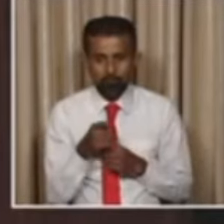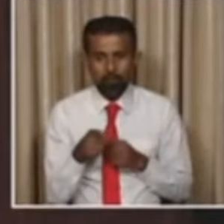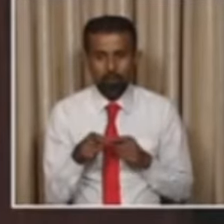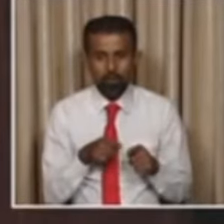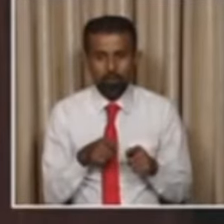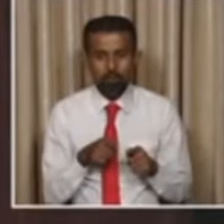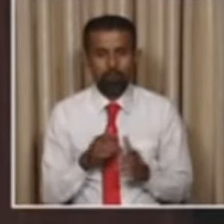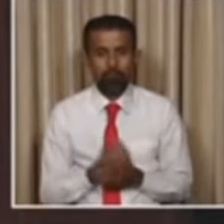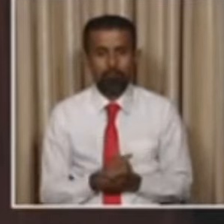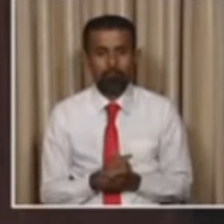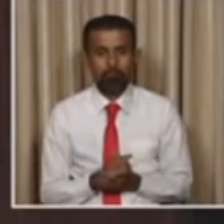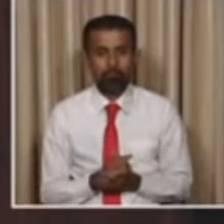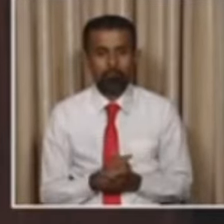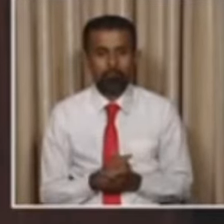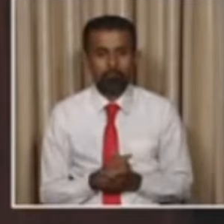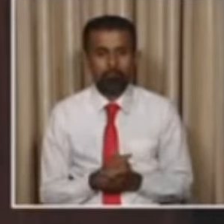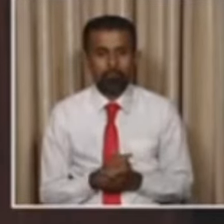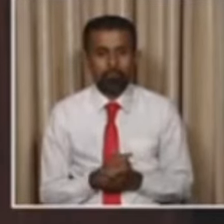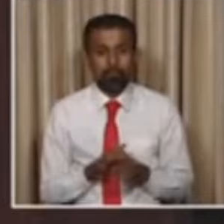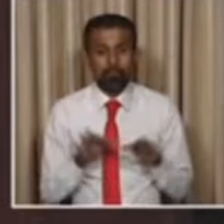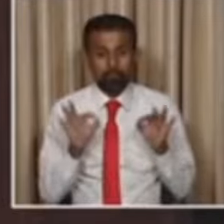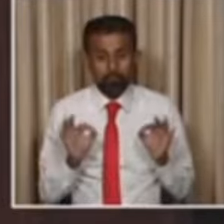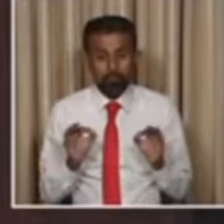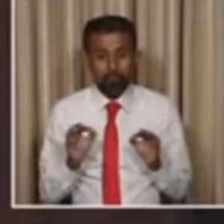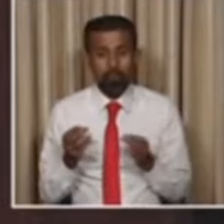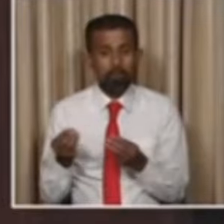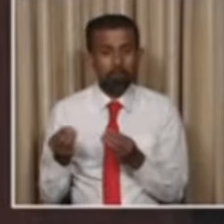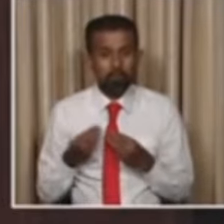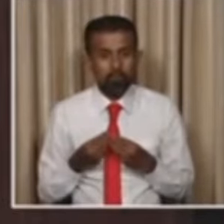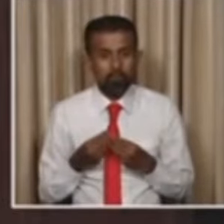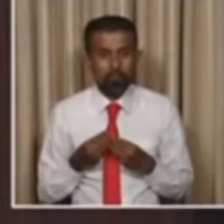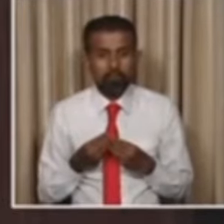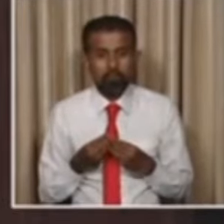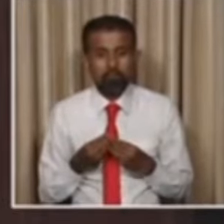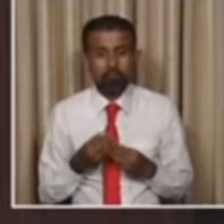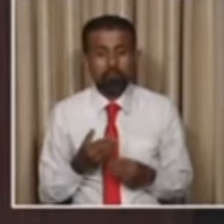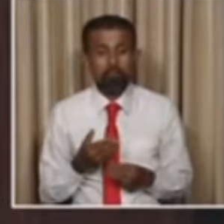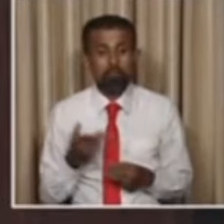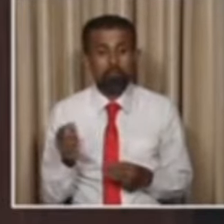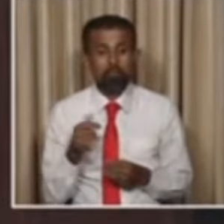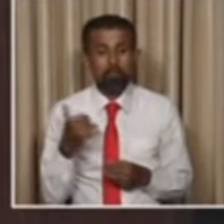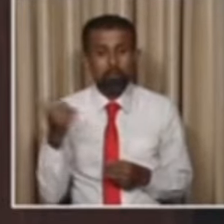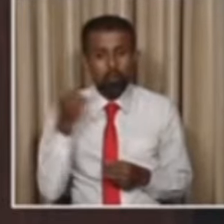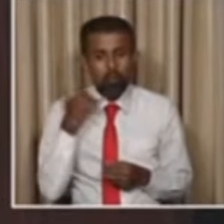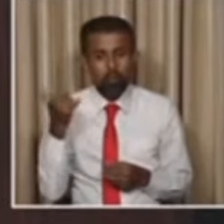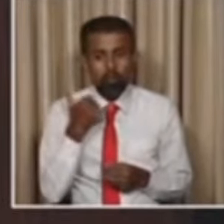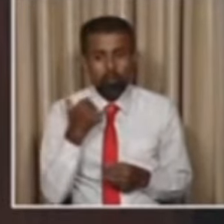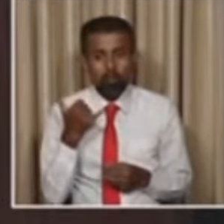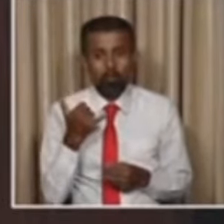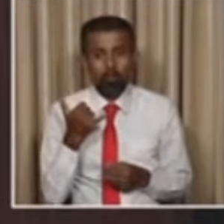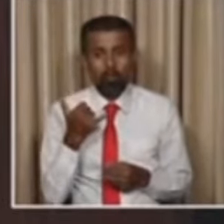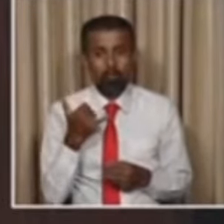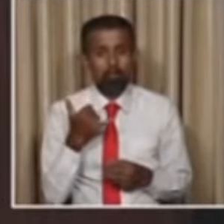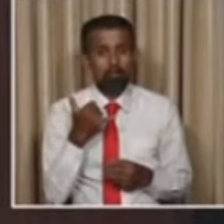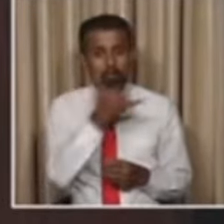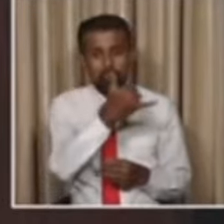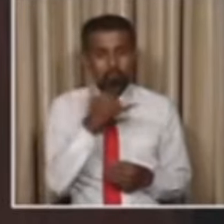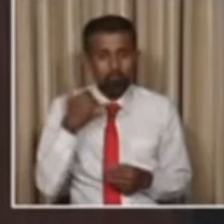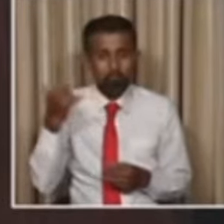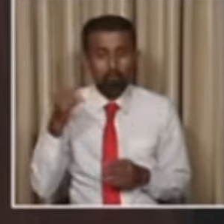තියෙනවා. එනිසා එතුමාගේ ටික හරියාකාරව අපිට ලබා ගන්න තිබිච්ච හැකියාව තිබුණේ එතුමාගේ දුරකථනේ මේ දේවල් ලැබිච්ච, එතුමා එහාට මෙහාට මේ